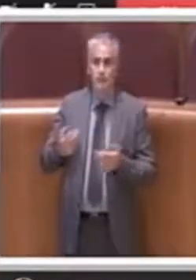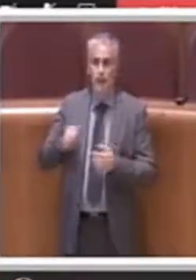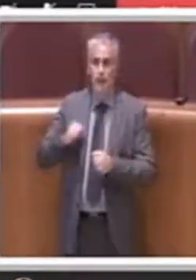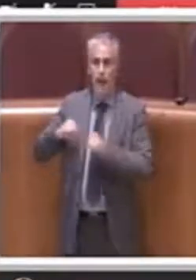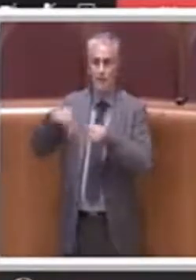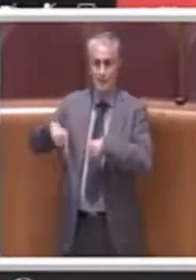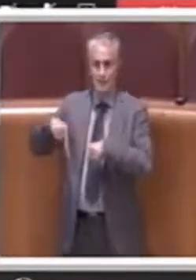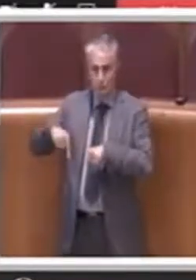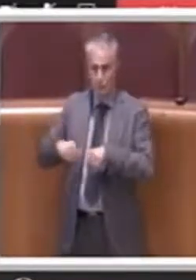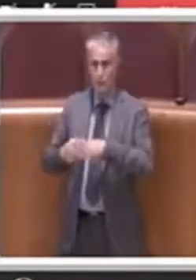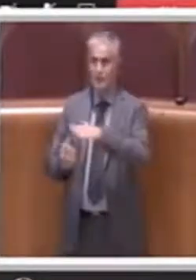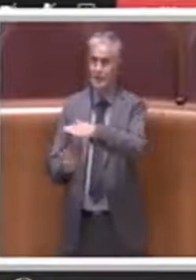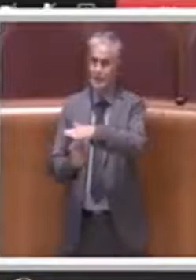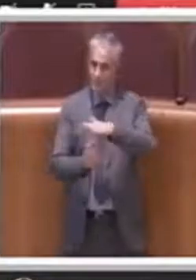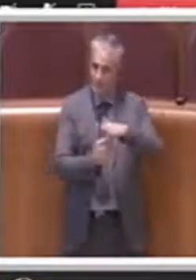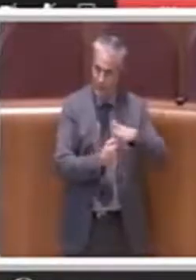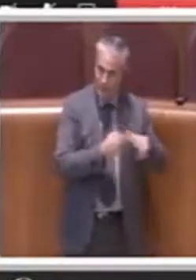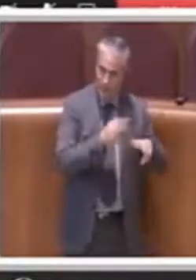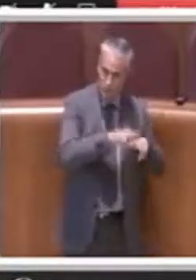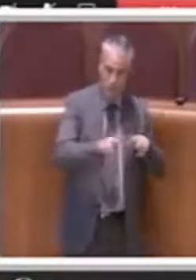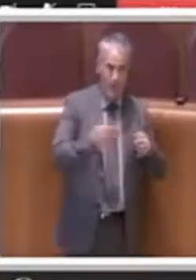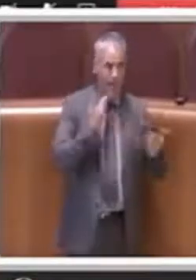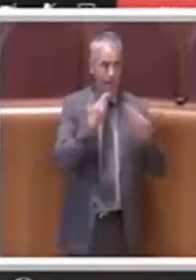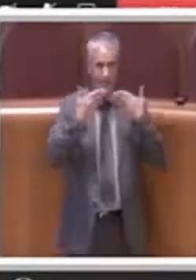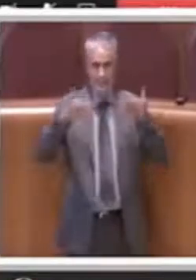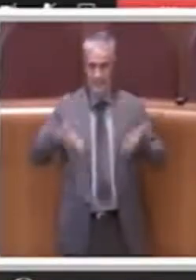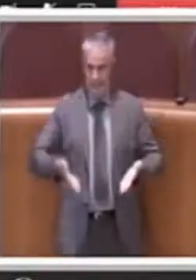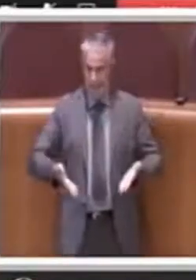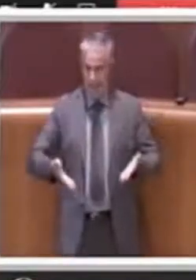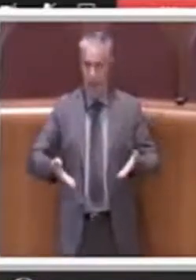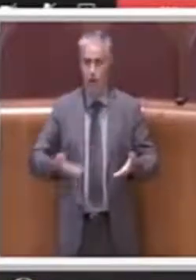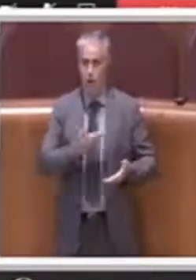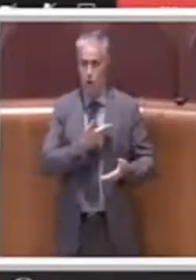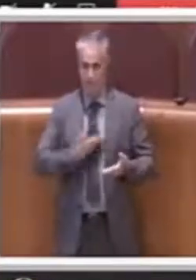e dei dipendenti capitolini e anche dell'Assemblea capitolina, che si è potuta,